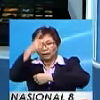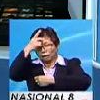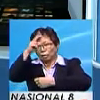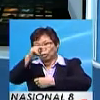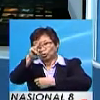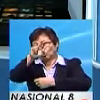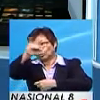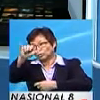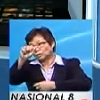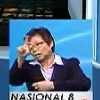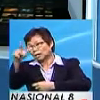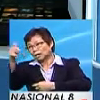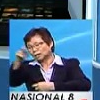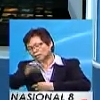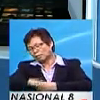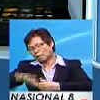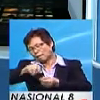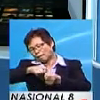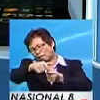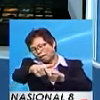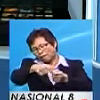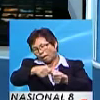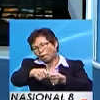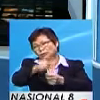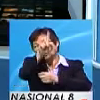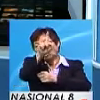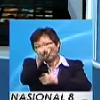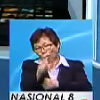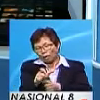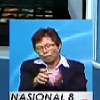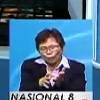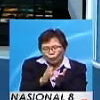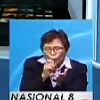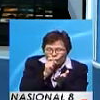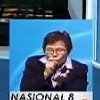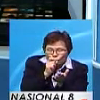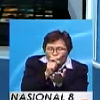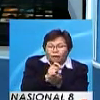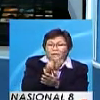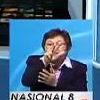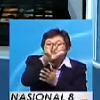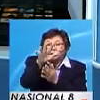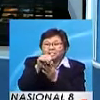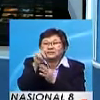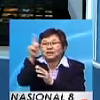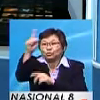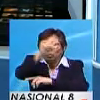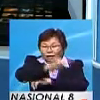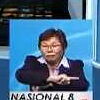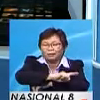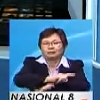Mohamad anggaran purata perbelanjaan bagi seorang penagi dadah sebanyak R5